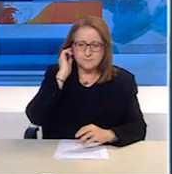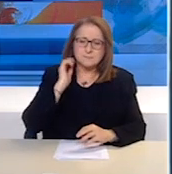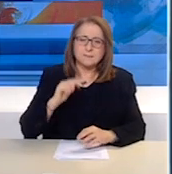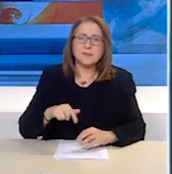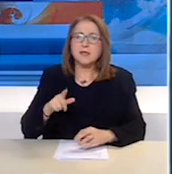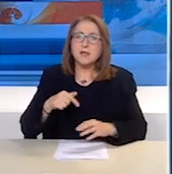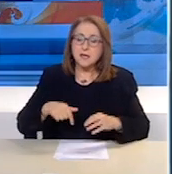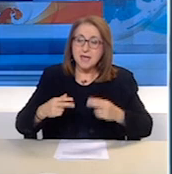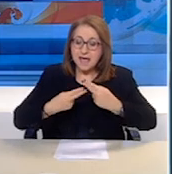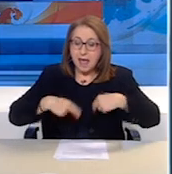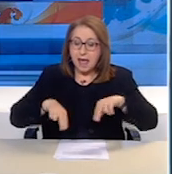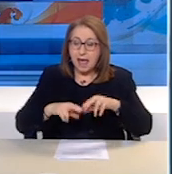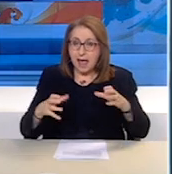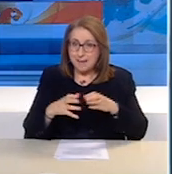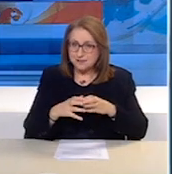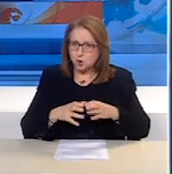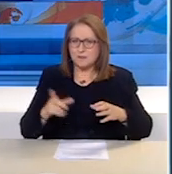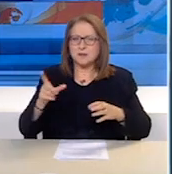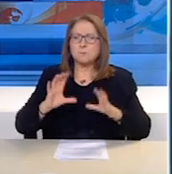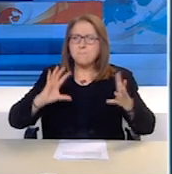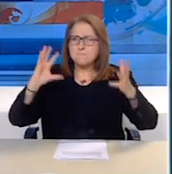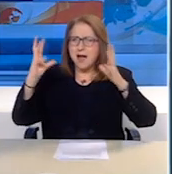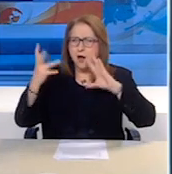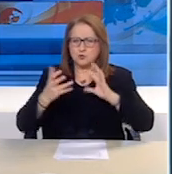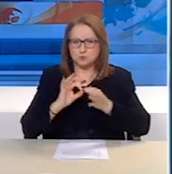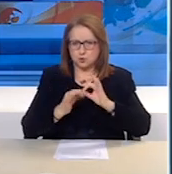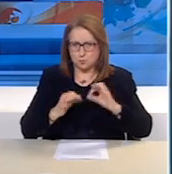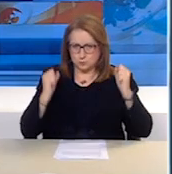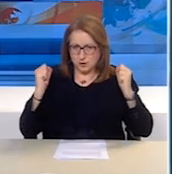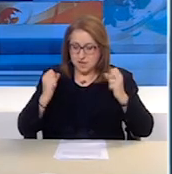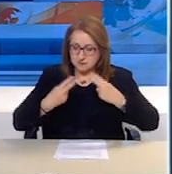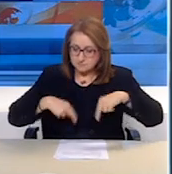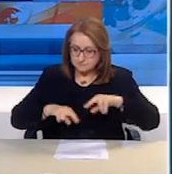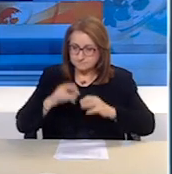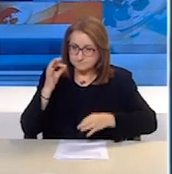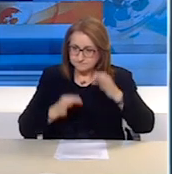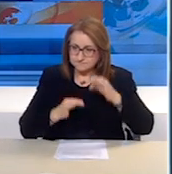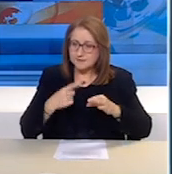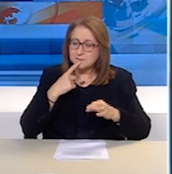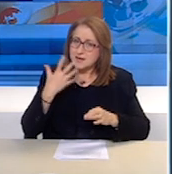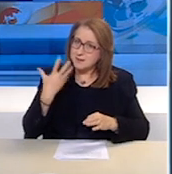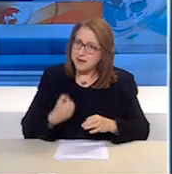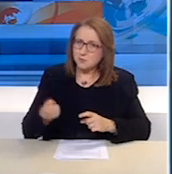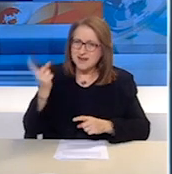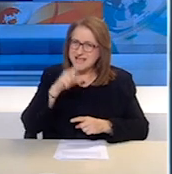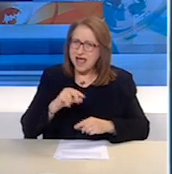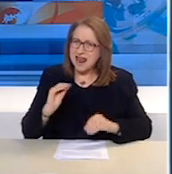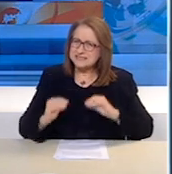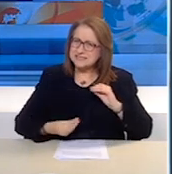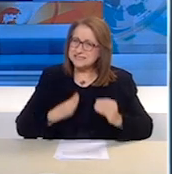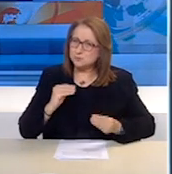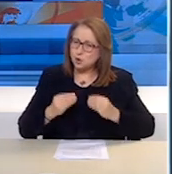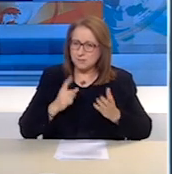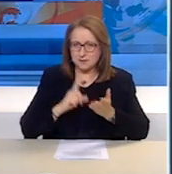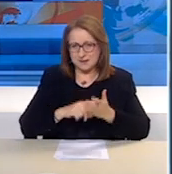τοποθετήθηκε πρόσφατα η Επιτροπή Επιστημόνων του Παγκόσμιου Οργανισμού Υγείας και προσέθεσε κάποια περαιτέρω συμπτώματα που πρέπει να τα γνωρίζουμε όλοι μας